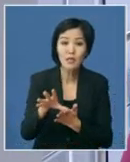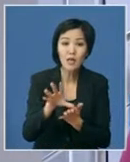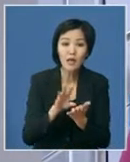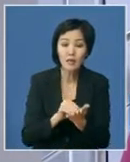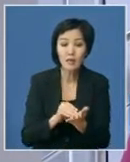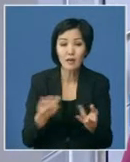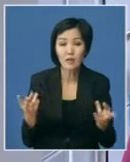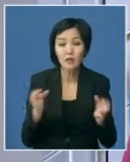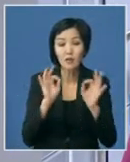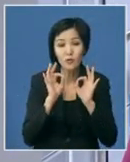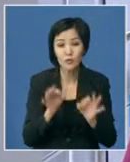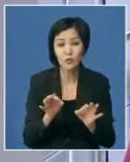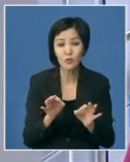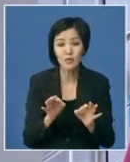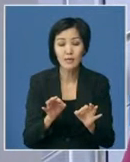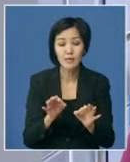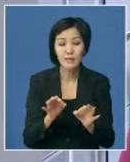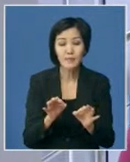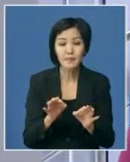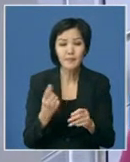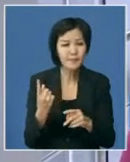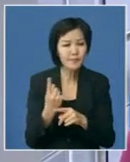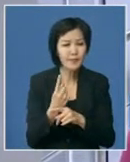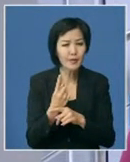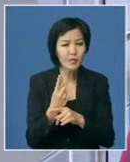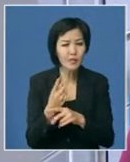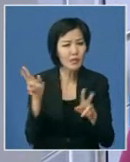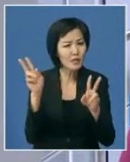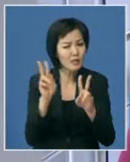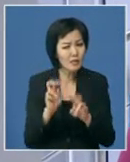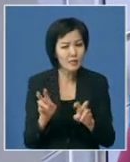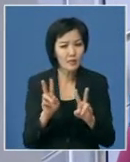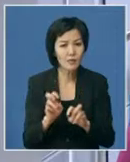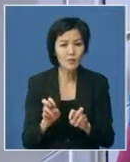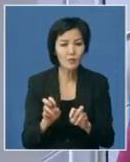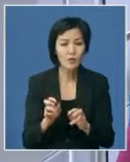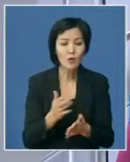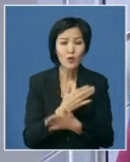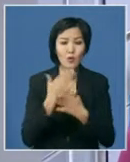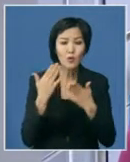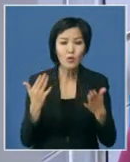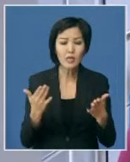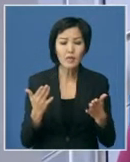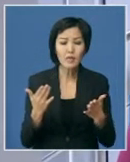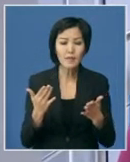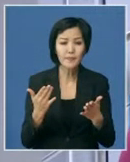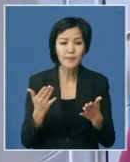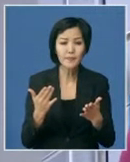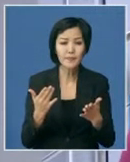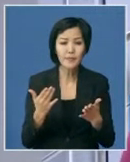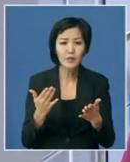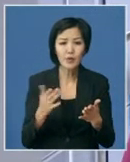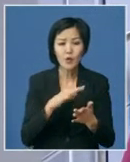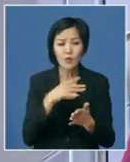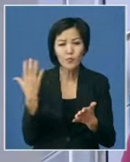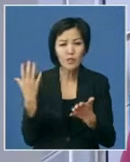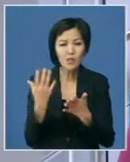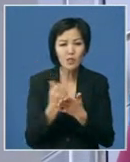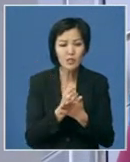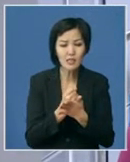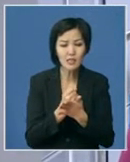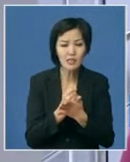дұрыс. Біріншіден, оғысы іздену жолында, үлкен жаңағы белестерге шығу